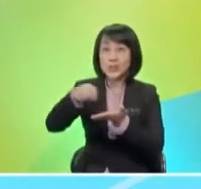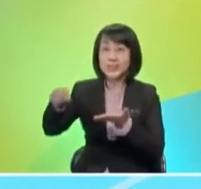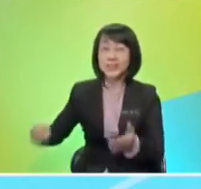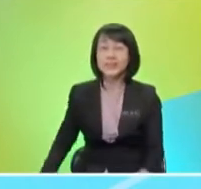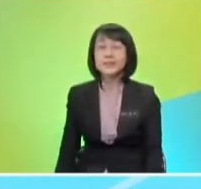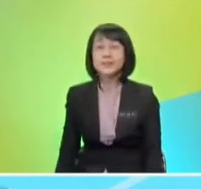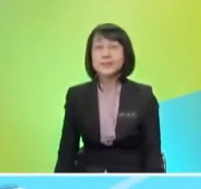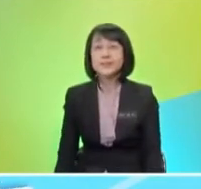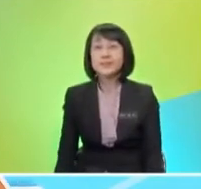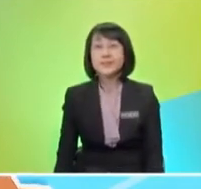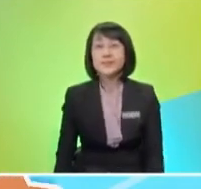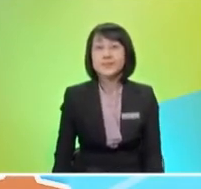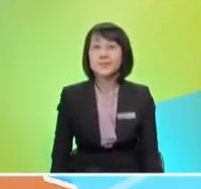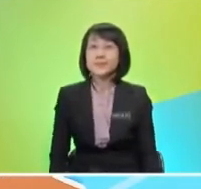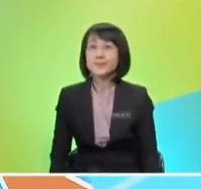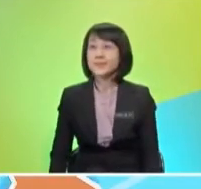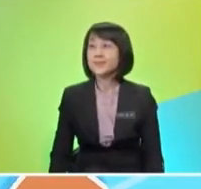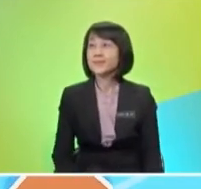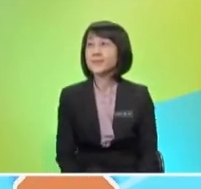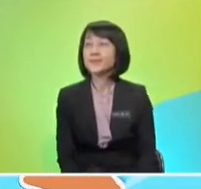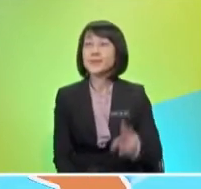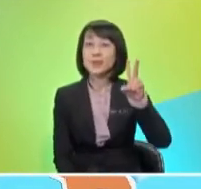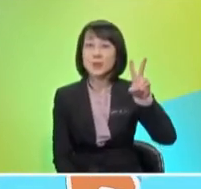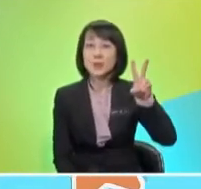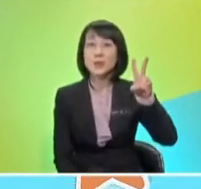oke 21